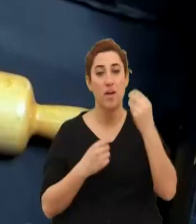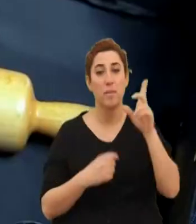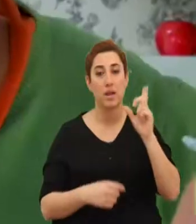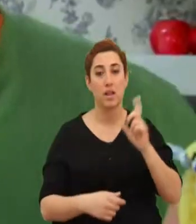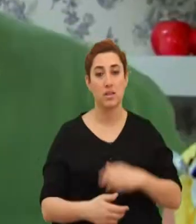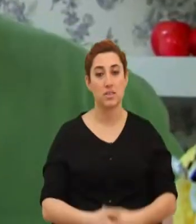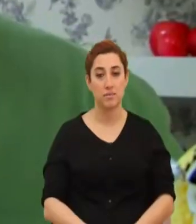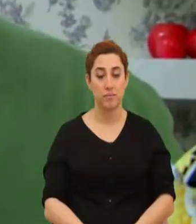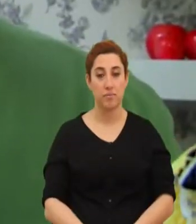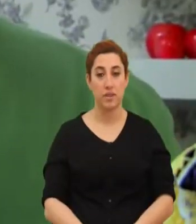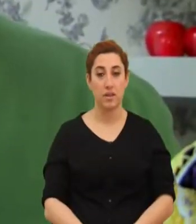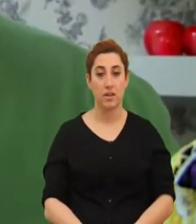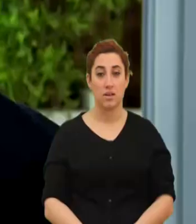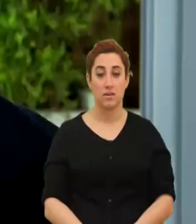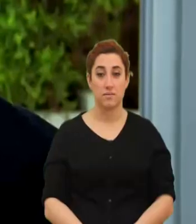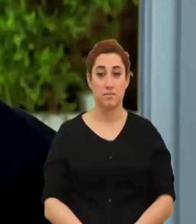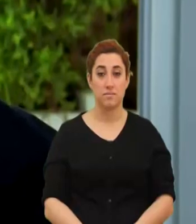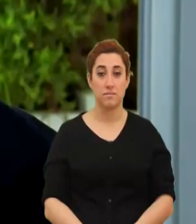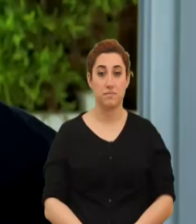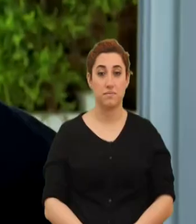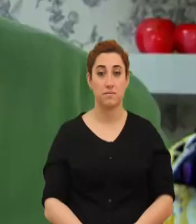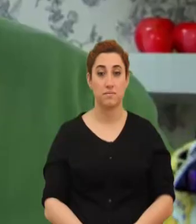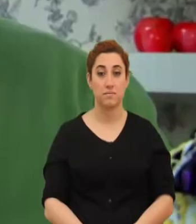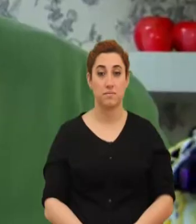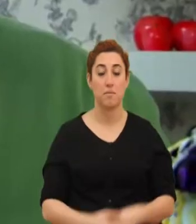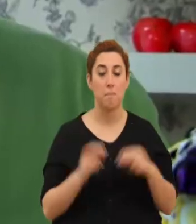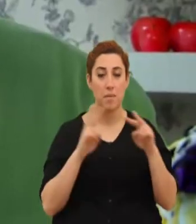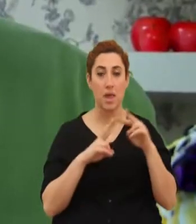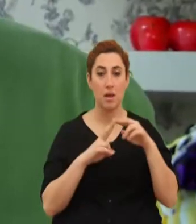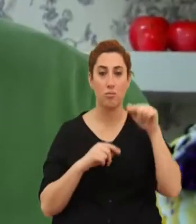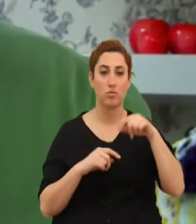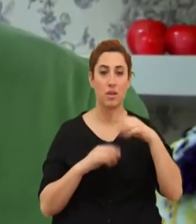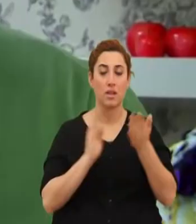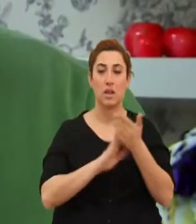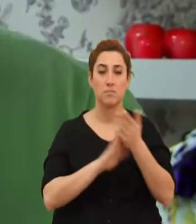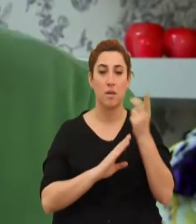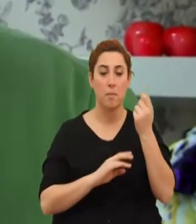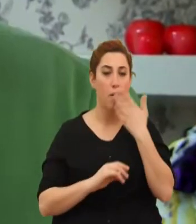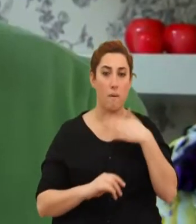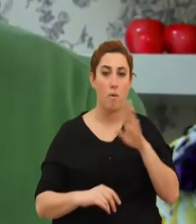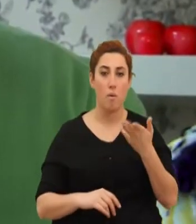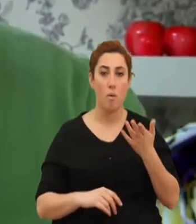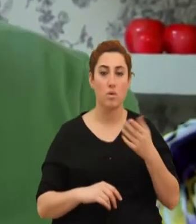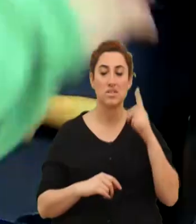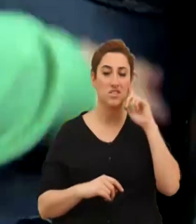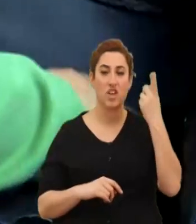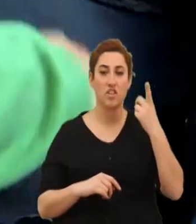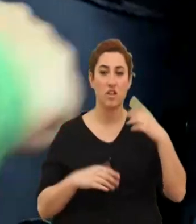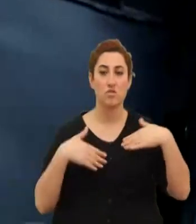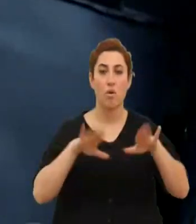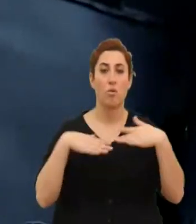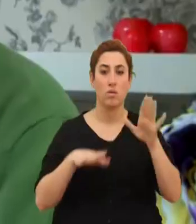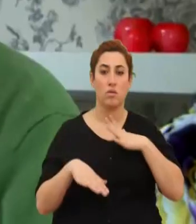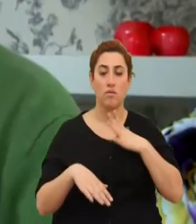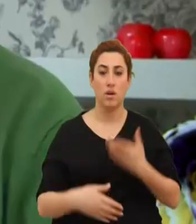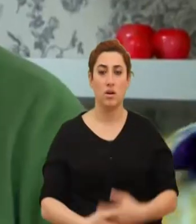lazım. Bavulun içinde kalın bir merdane. Meryem, burada tazminat para falan yok. Sadece